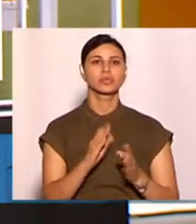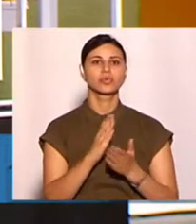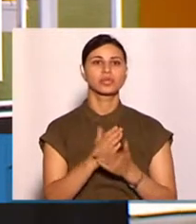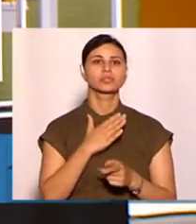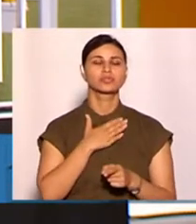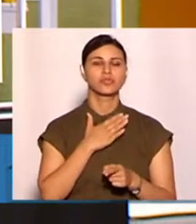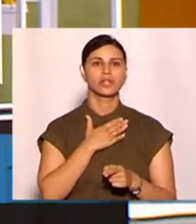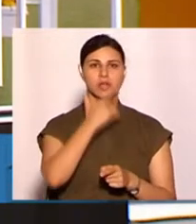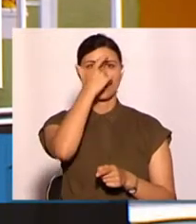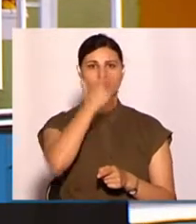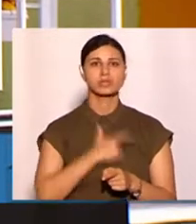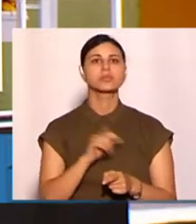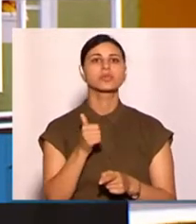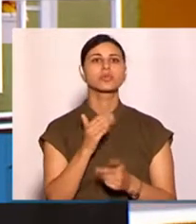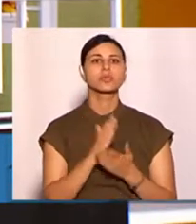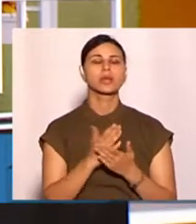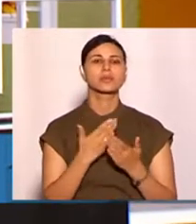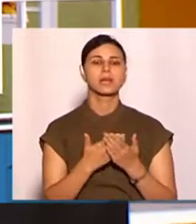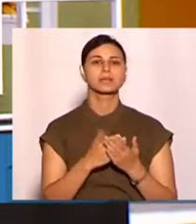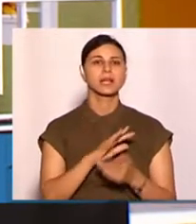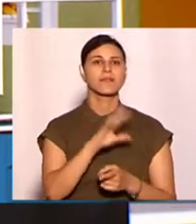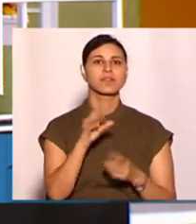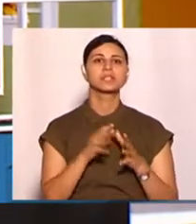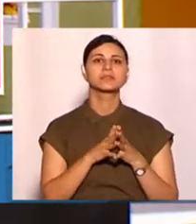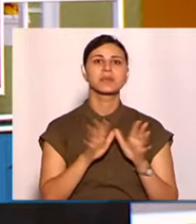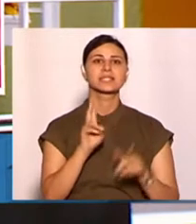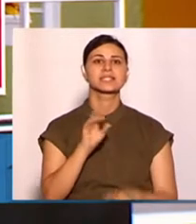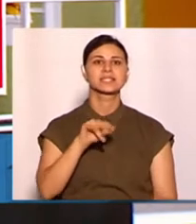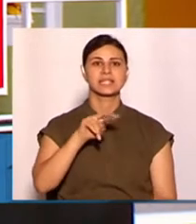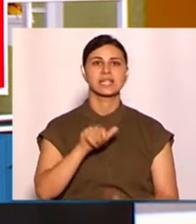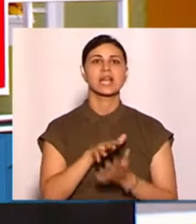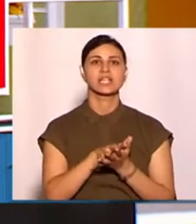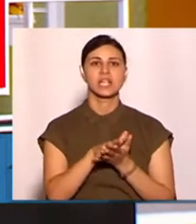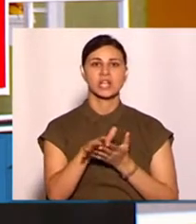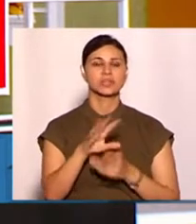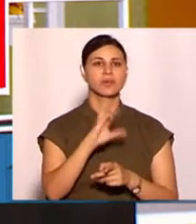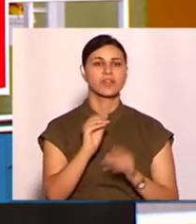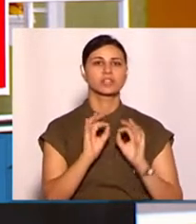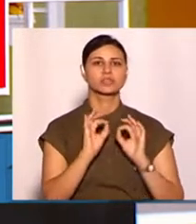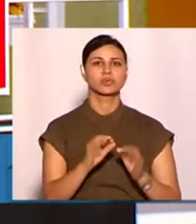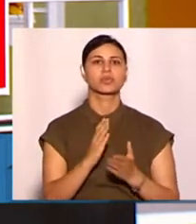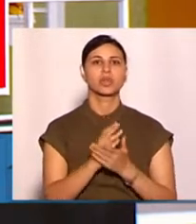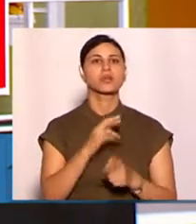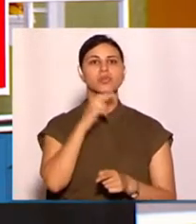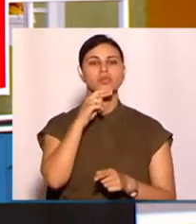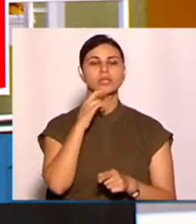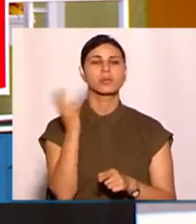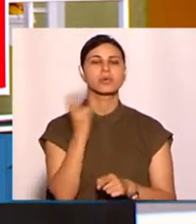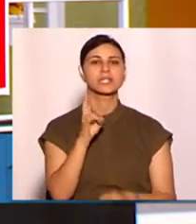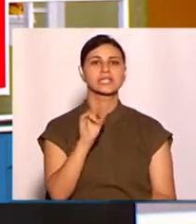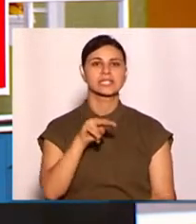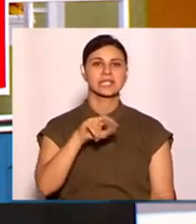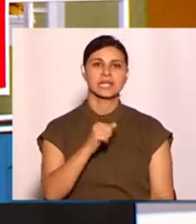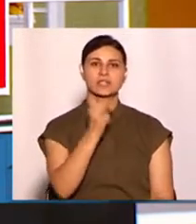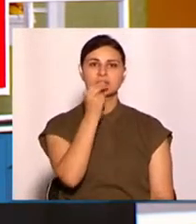მდგომარეობა მოცემულ მომენტში. თუ გავითვალისწინებთ, რომ ყველაზე მეტი ცილა იხარჯება, ყველაზე სწორი არის მივაქციოთ ყურადღება